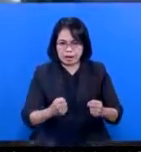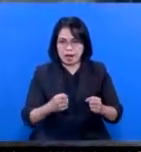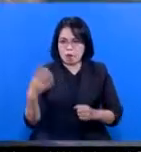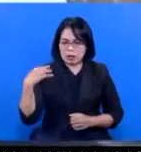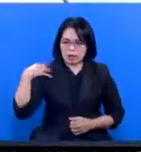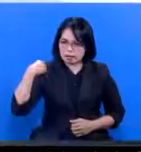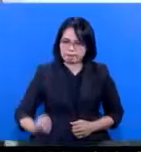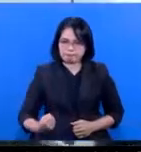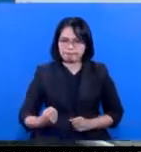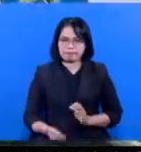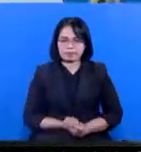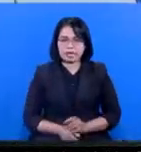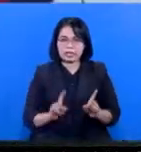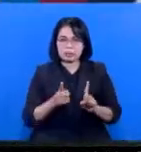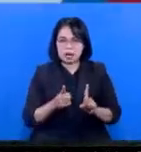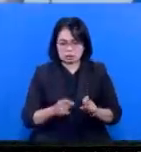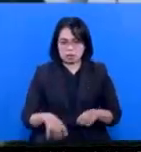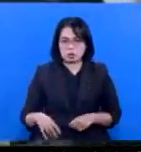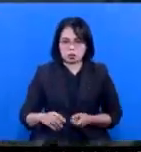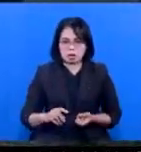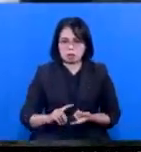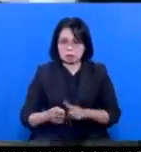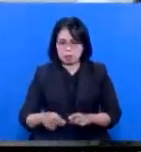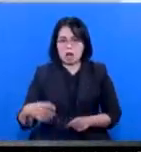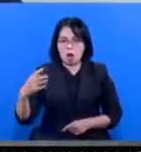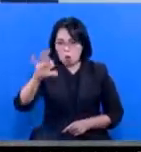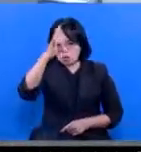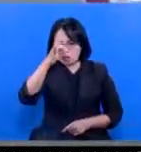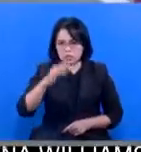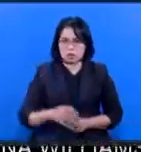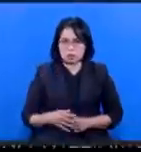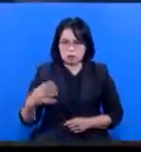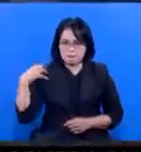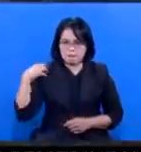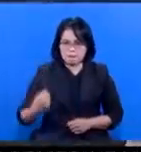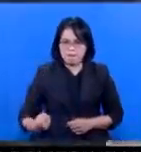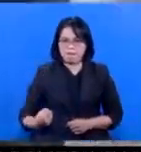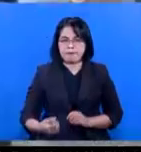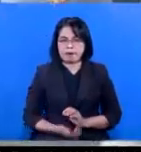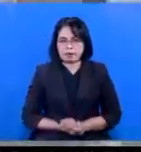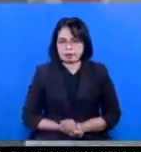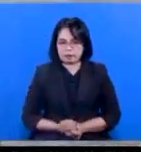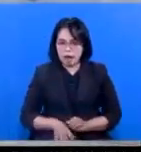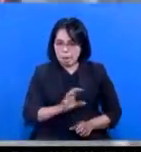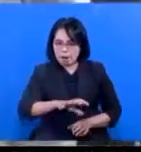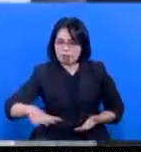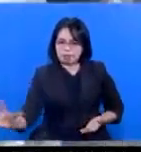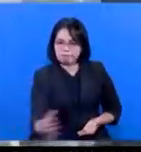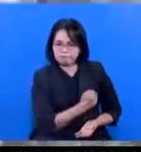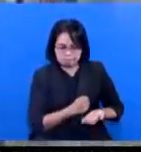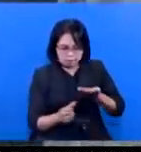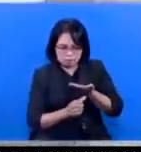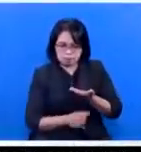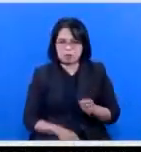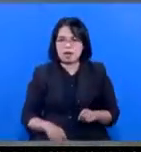Kapolsek dan 11 anak buahnya ditangkap pada Selasa siang oleh Propam Polda Jawa Barat. Dari para pelaku disita barang bukti sabu seberat 7